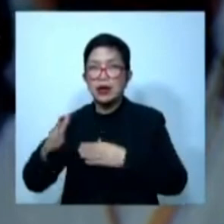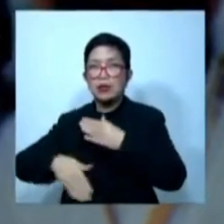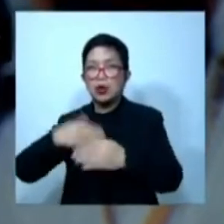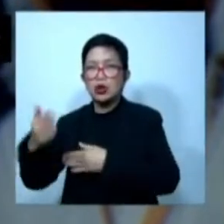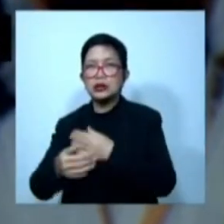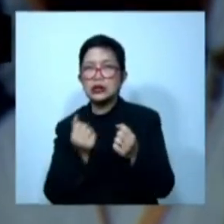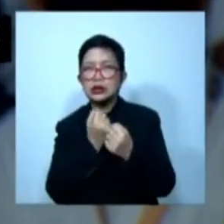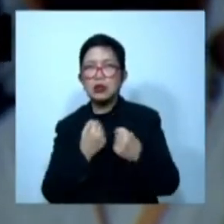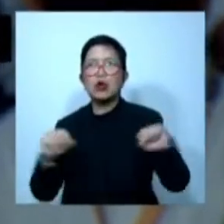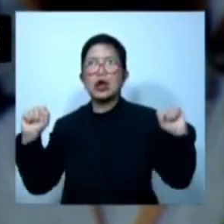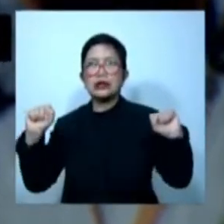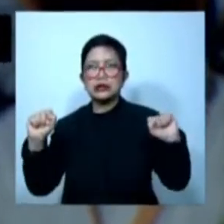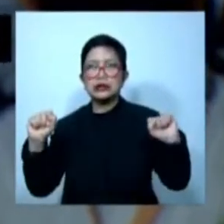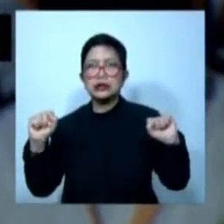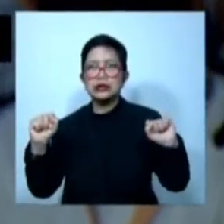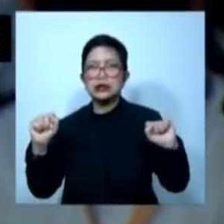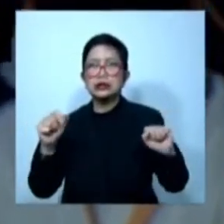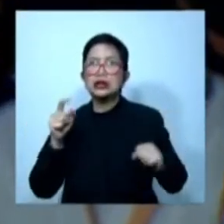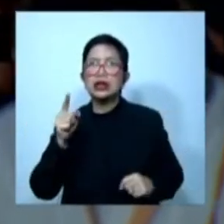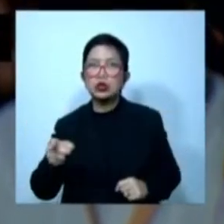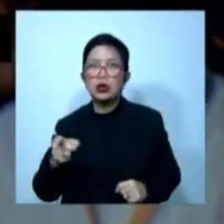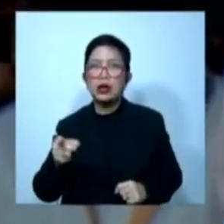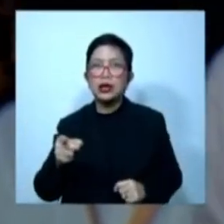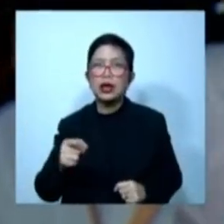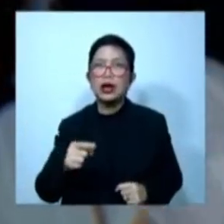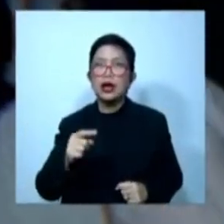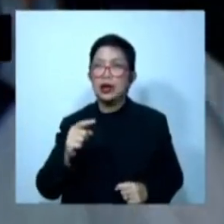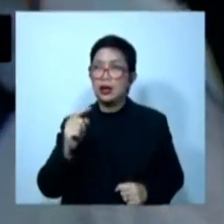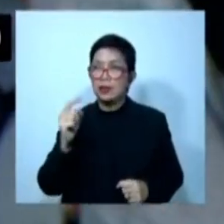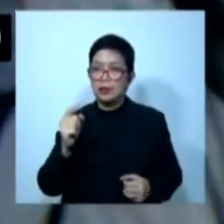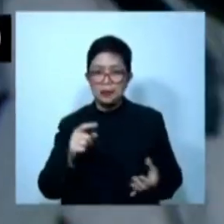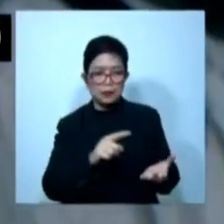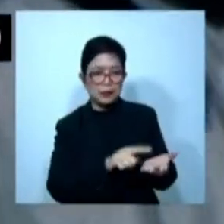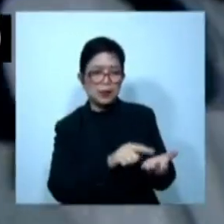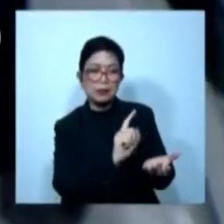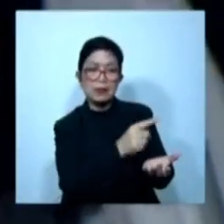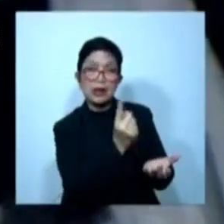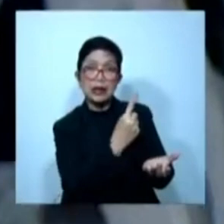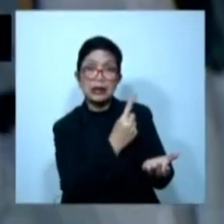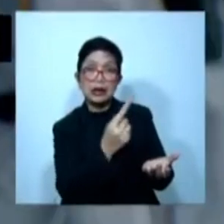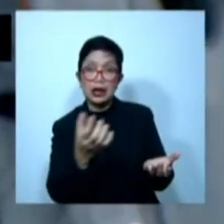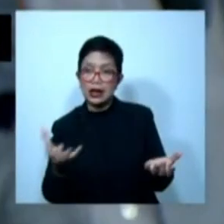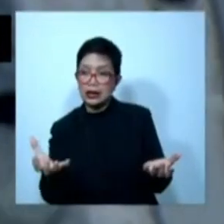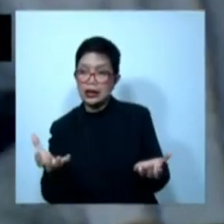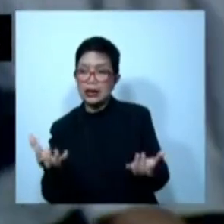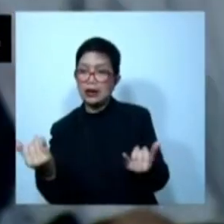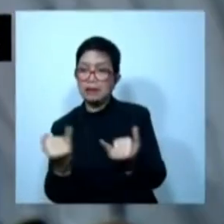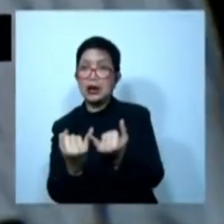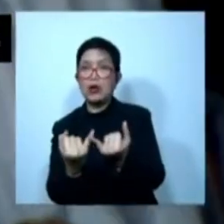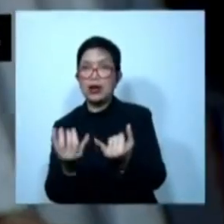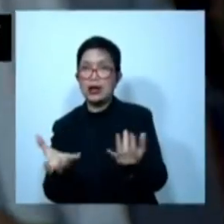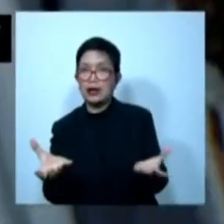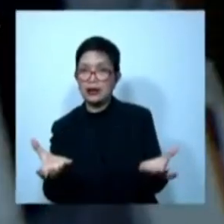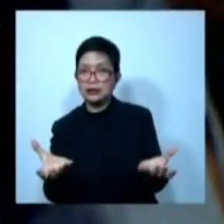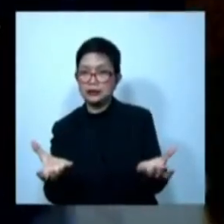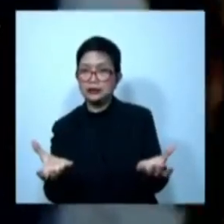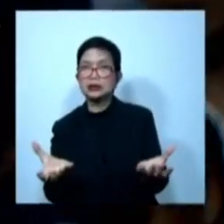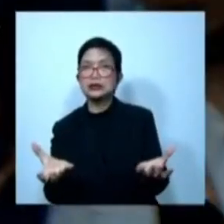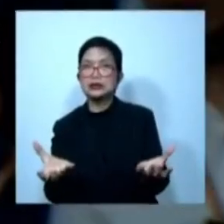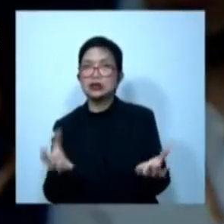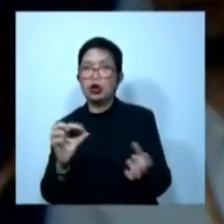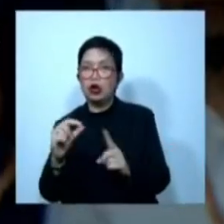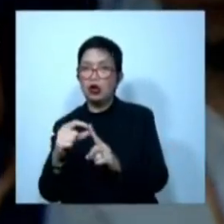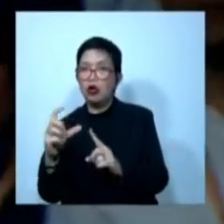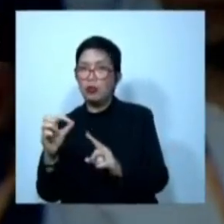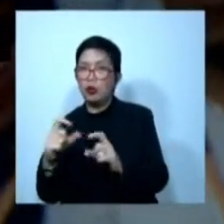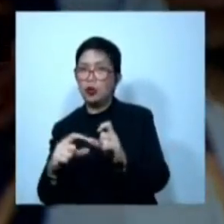demokrasi, di situ ada pemerintah dan ada oposisi. Dua-duanya sama terhormat. Dan ketika proses